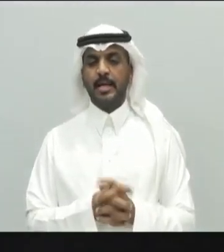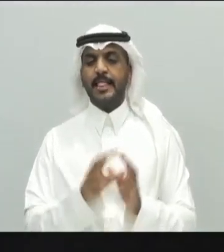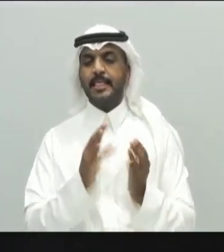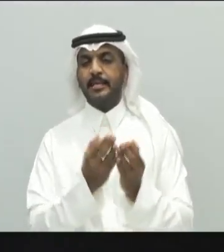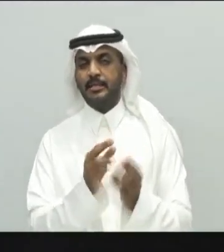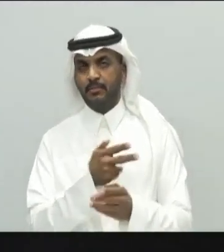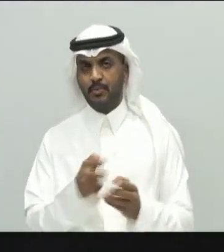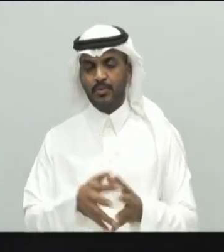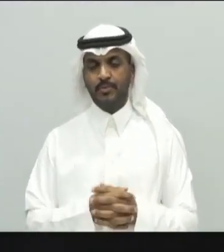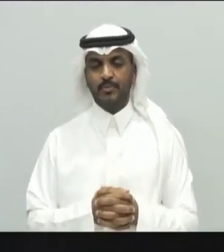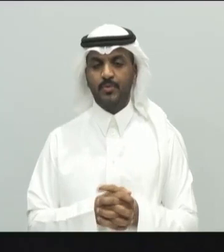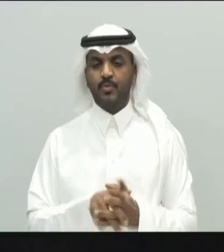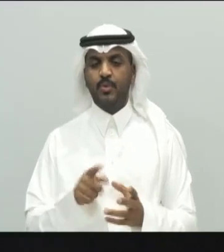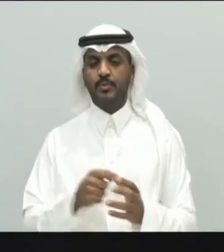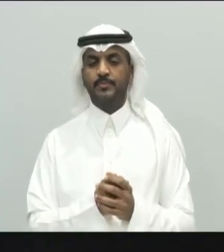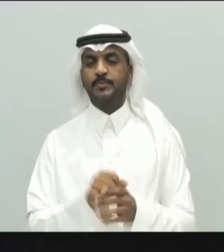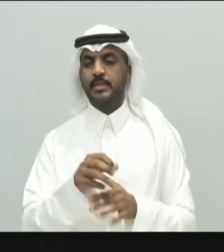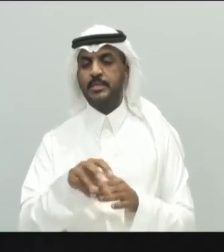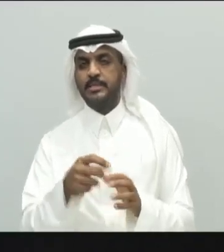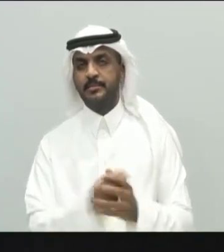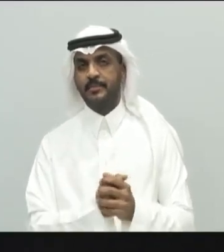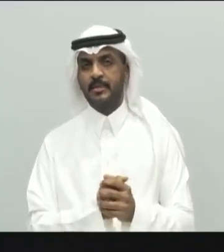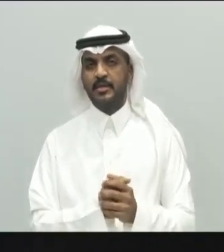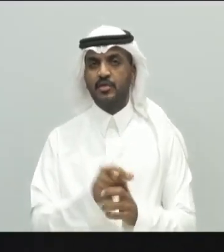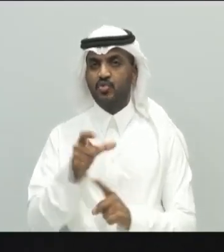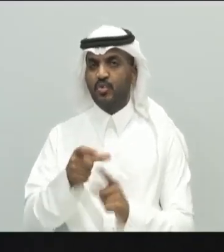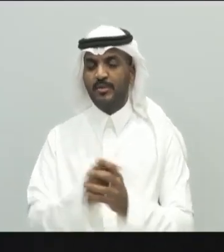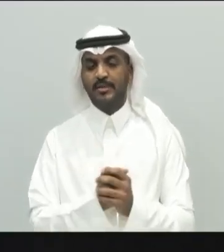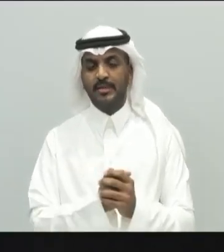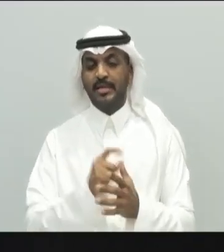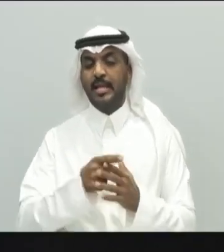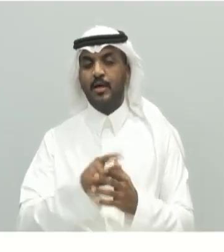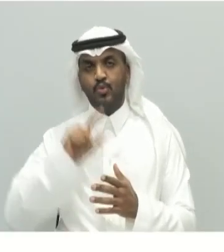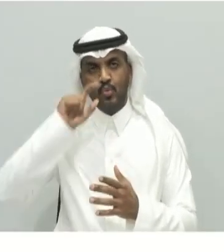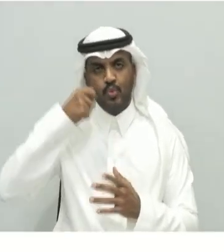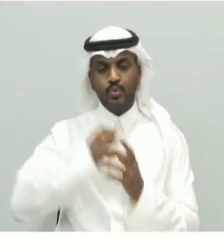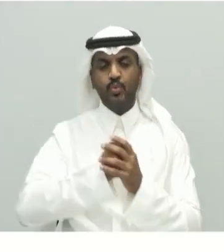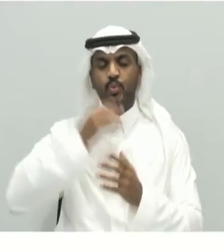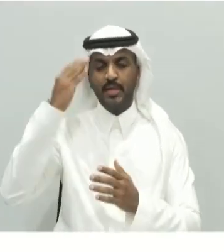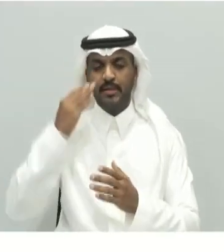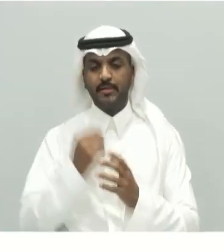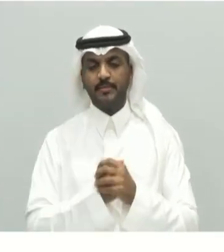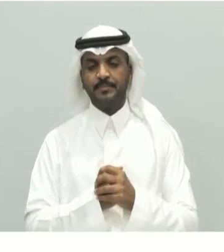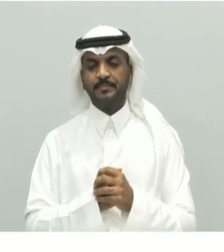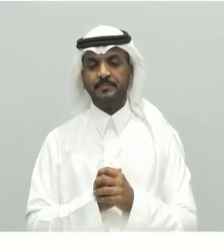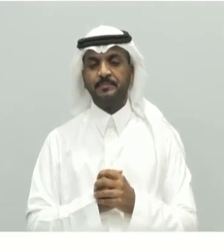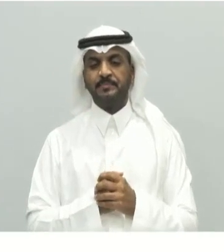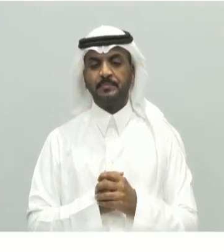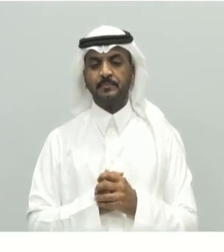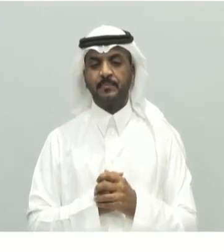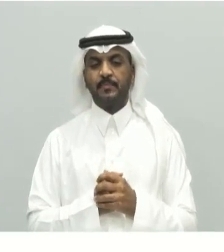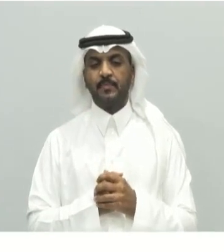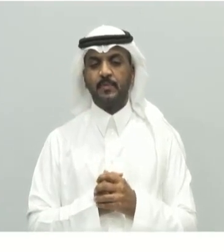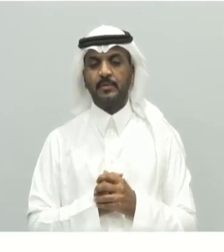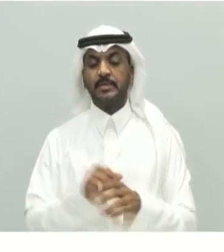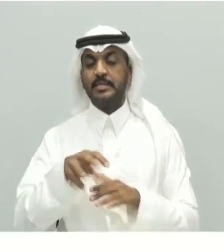النوعي وهو تقسيم السكان الى ذكور واناث